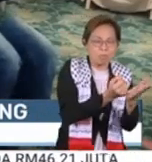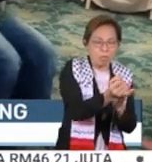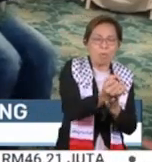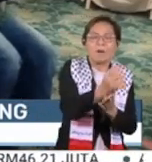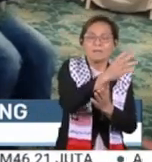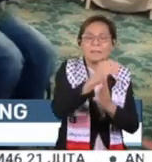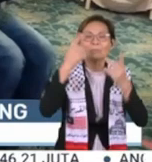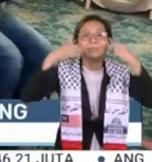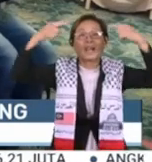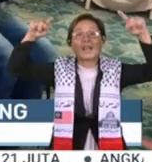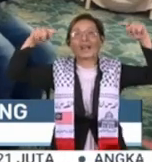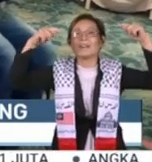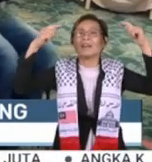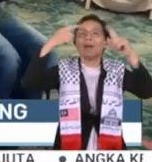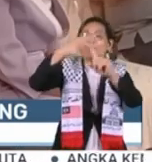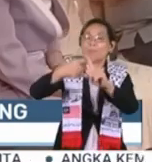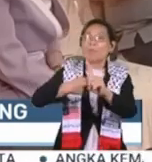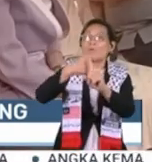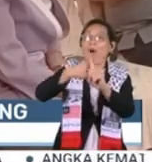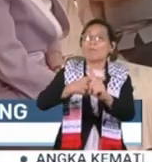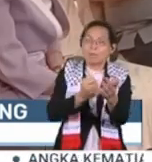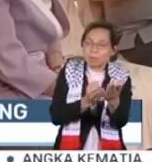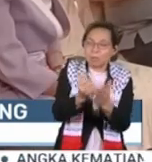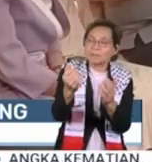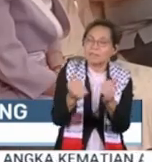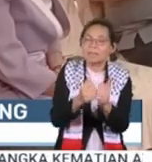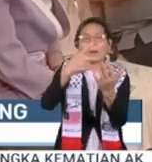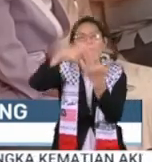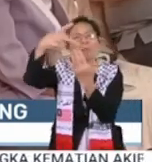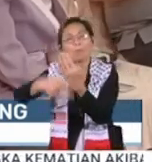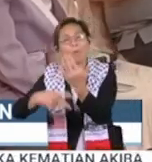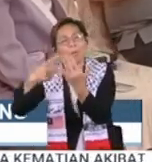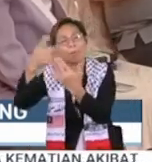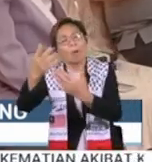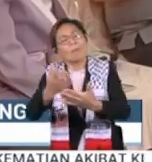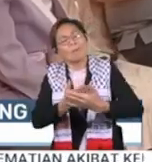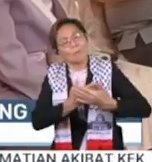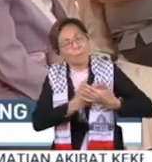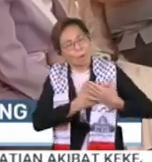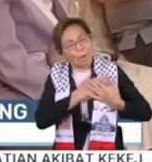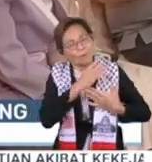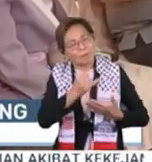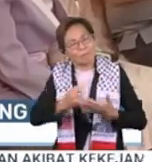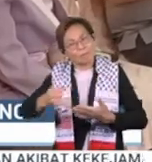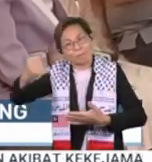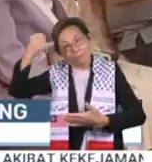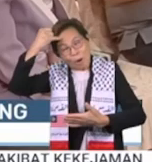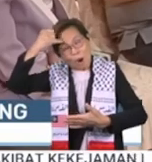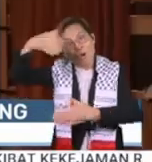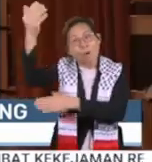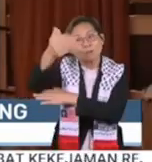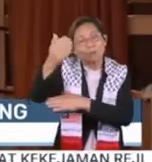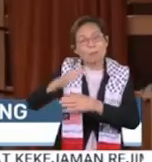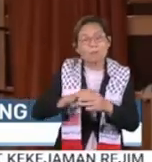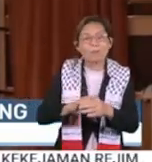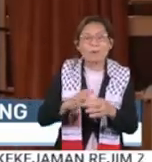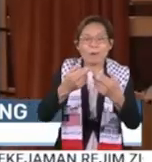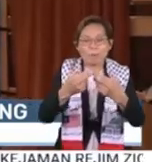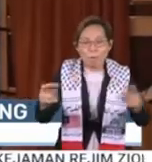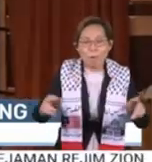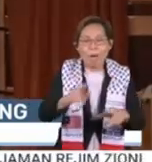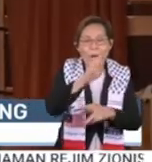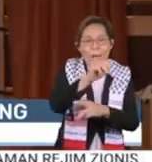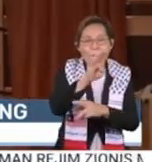dan menjayakan sambutan Bulan Integriti dengan pengisian penuh dedikasi dan berilmu. Beliau berucap menyempurnakan Bulan